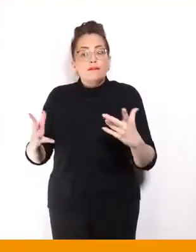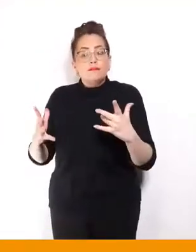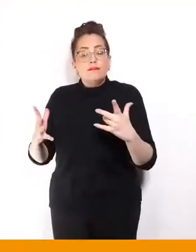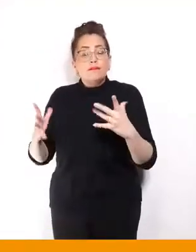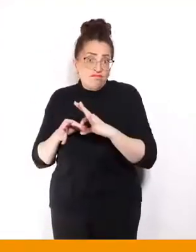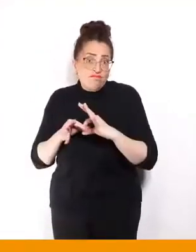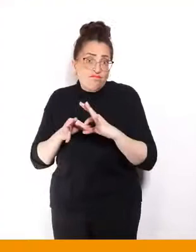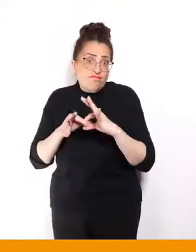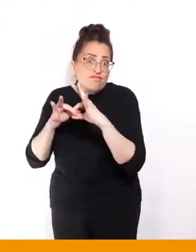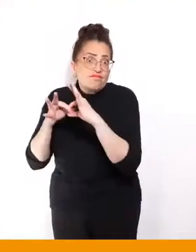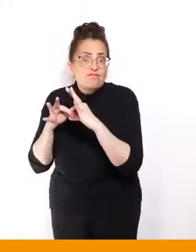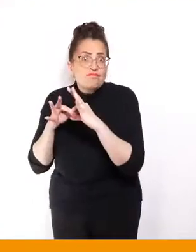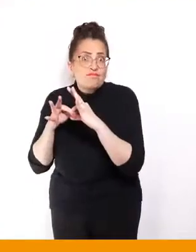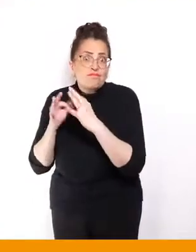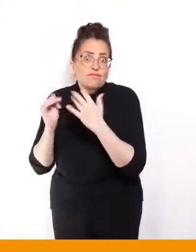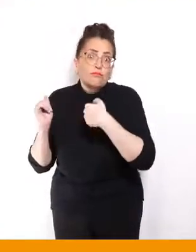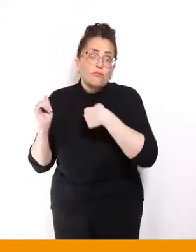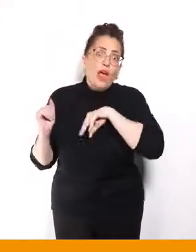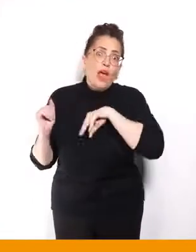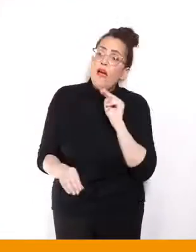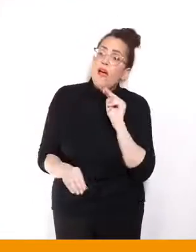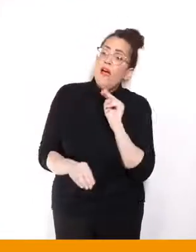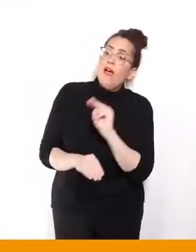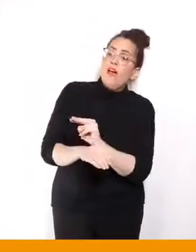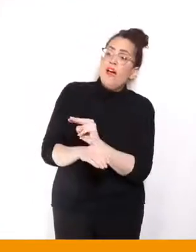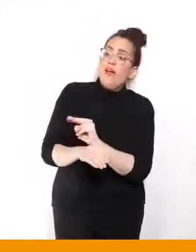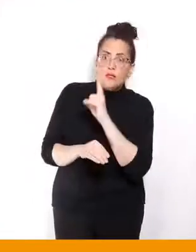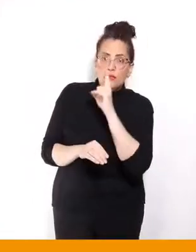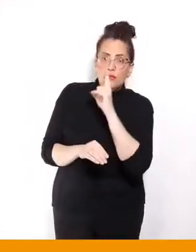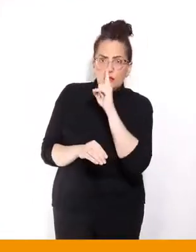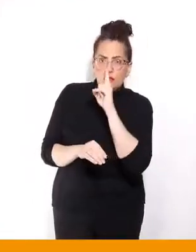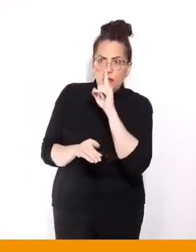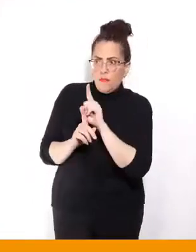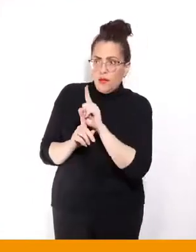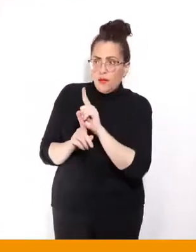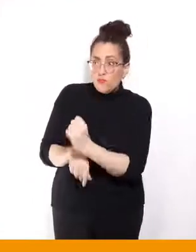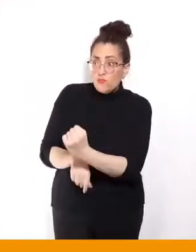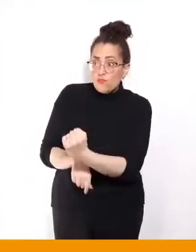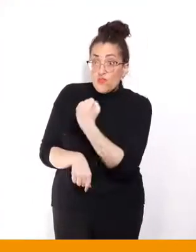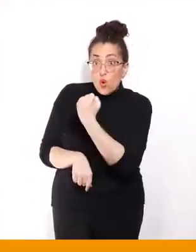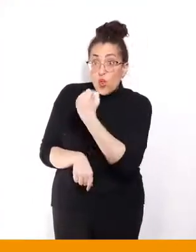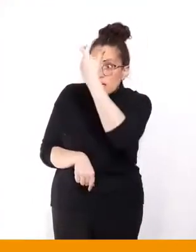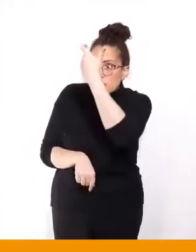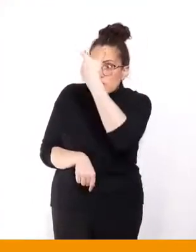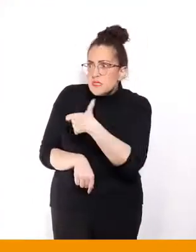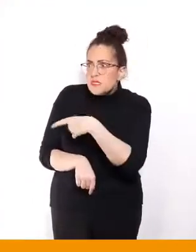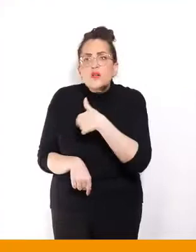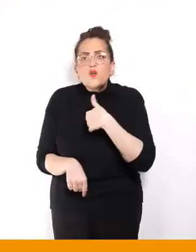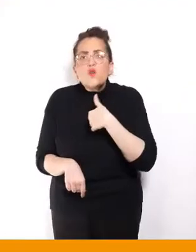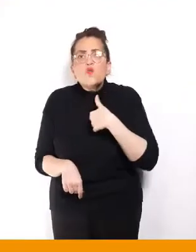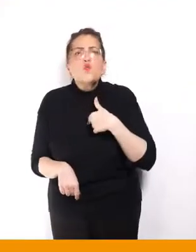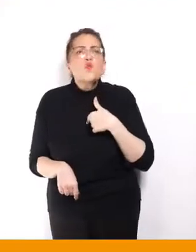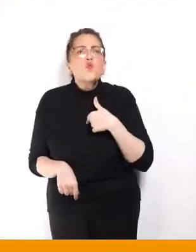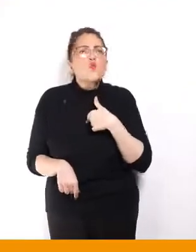où l'autre n'est plus une menace, n'est plus une moquerie, n'est plus